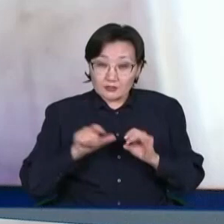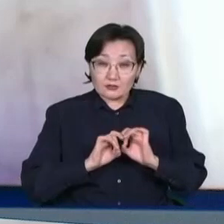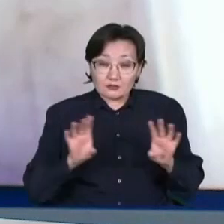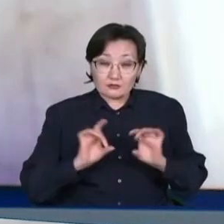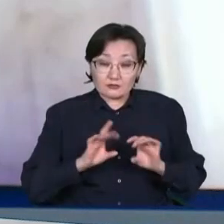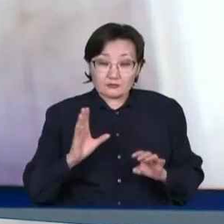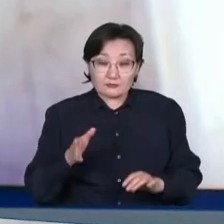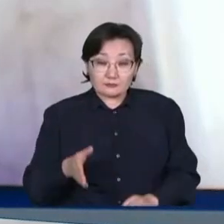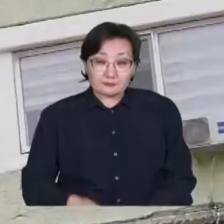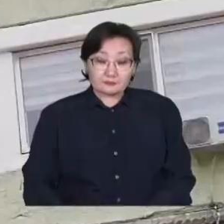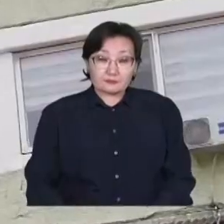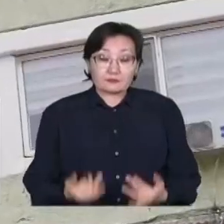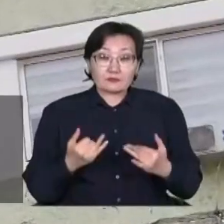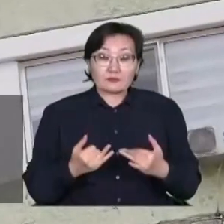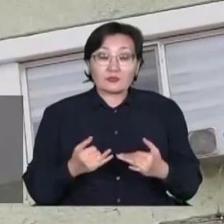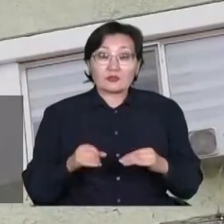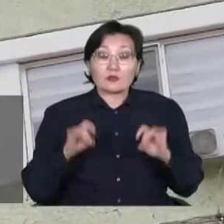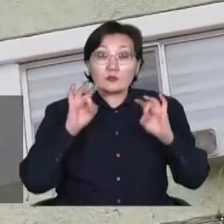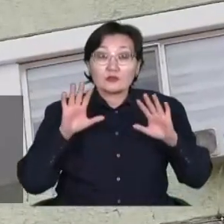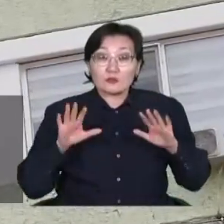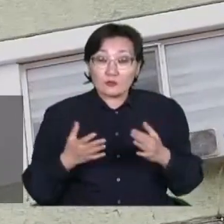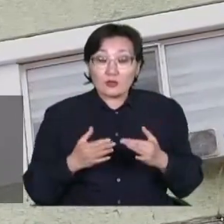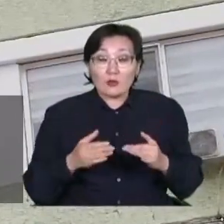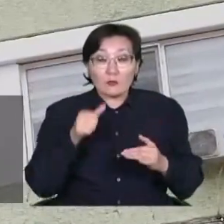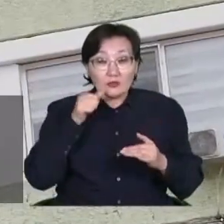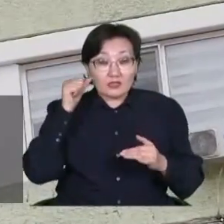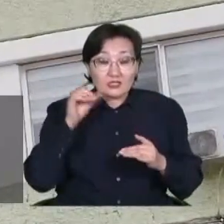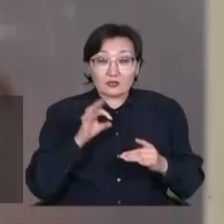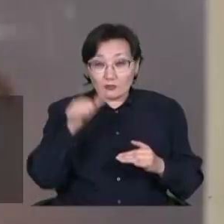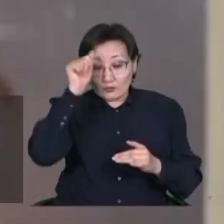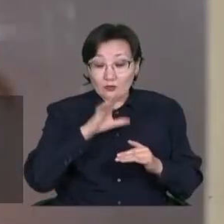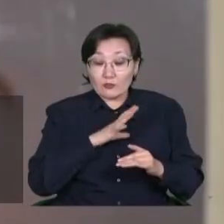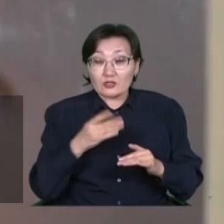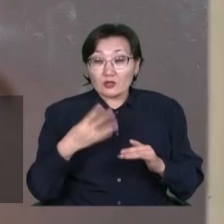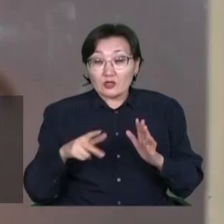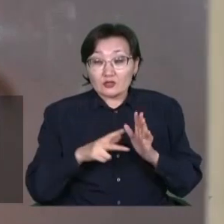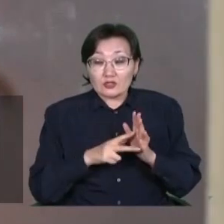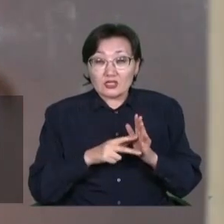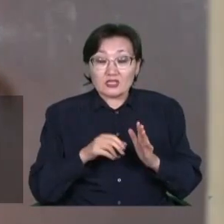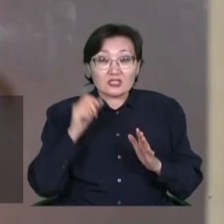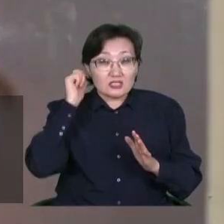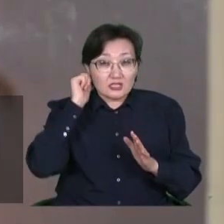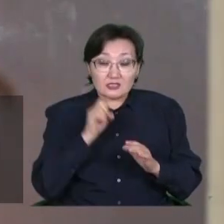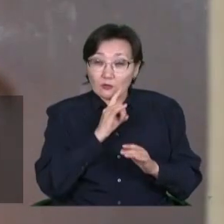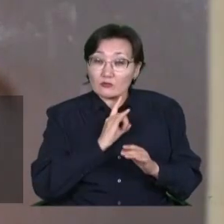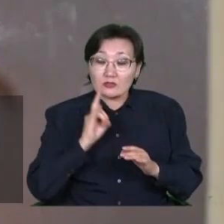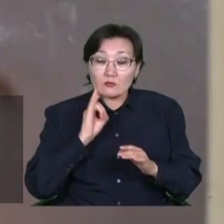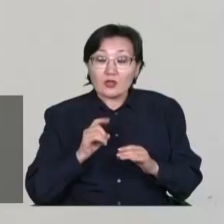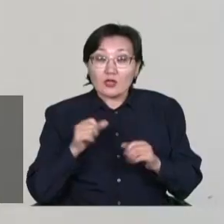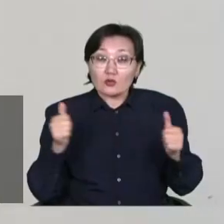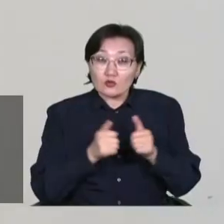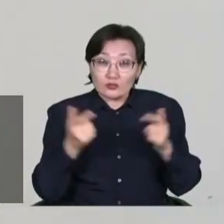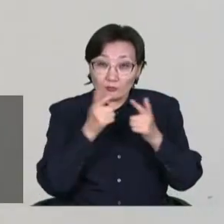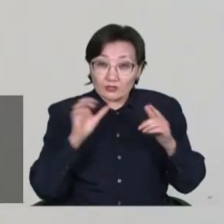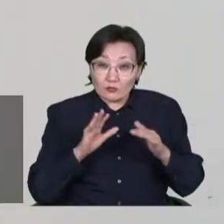жалғастырсын. Келеңші жағдай былтыр қазан айында болған. 48 жастағы әйел үйін қандалаға қарсы дәрімен улап, көршілеріне